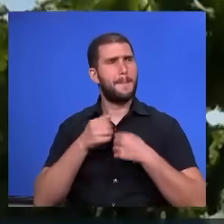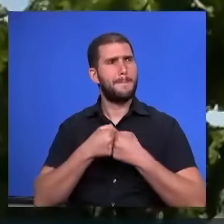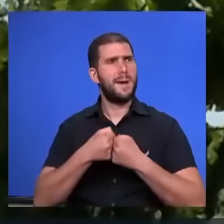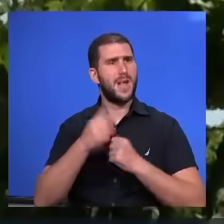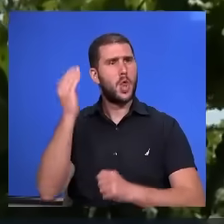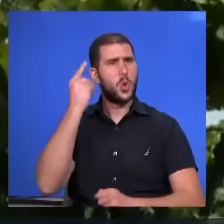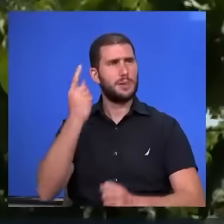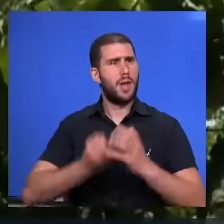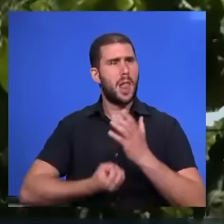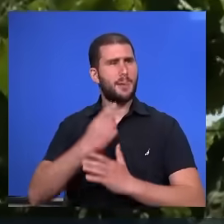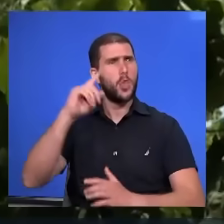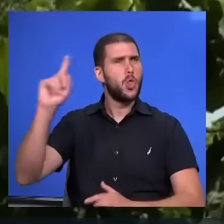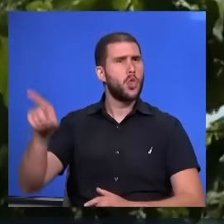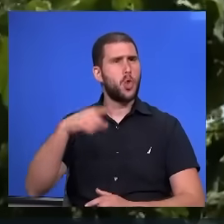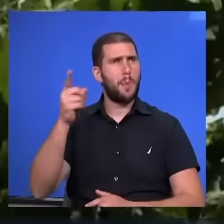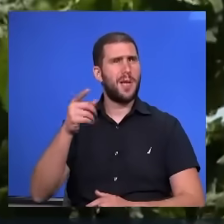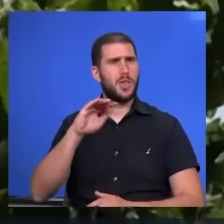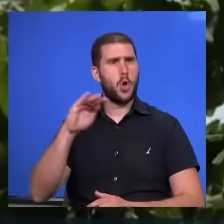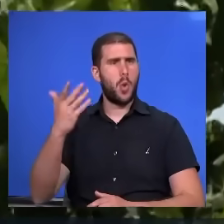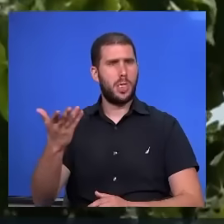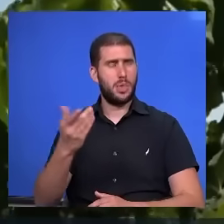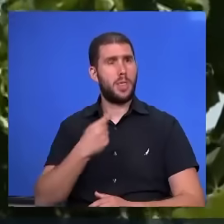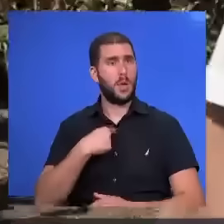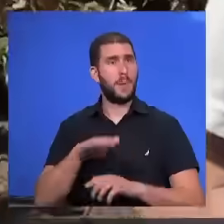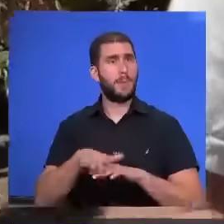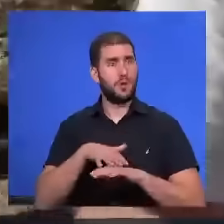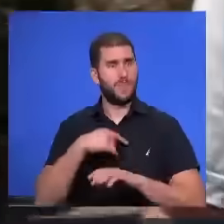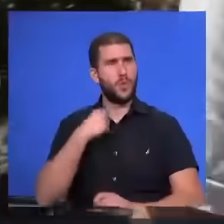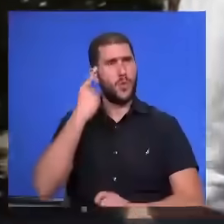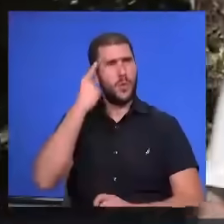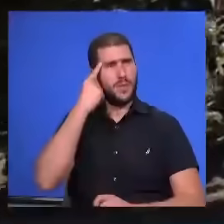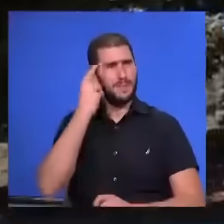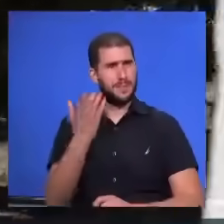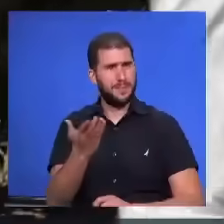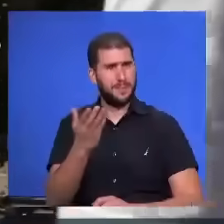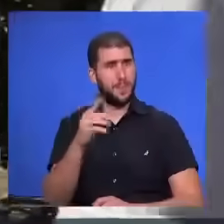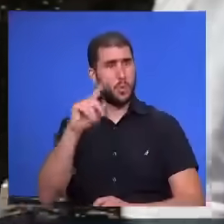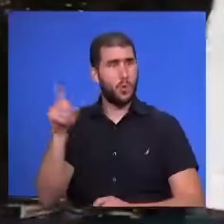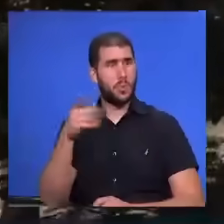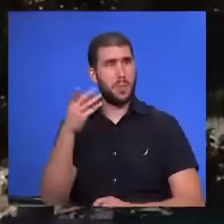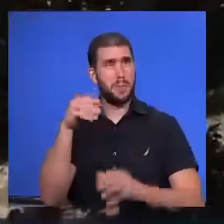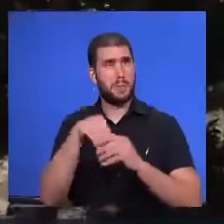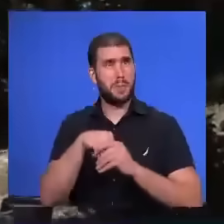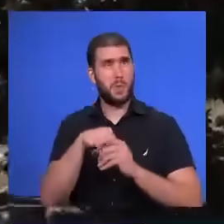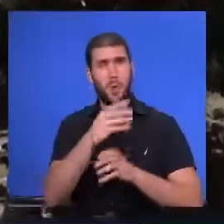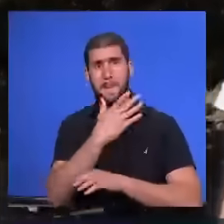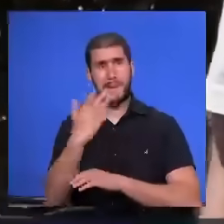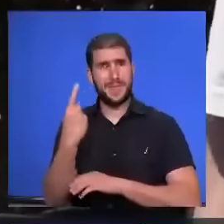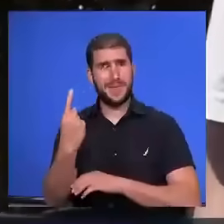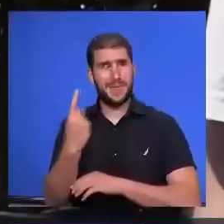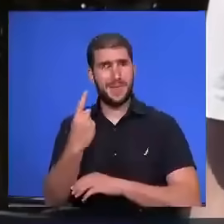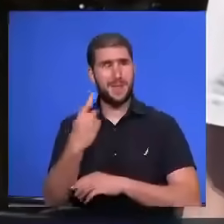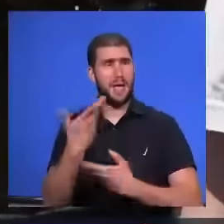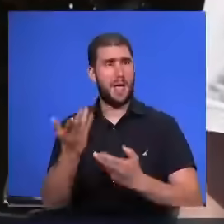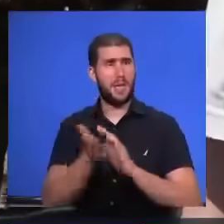הדרוזים בהקמת הטורבינות בגולן. אנחנו מרגישים ואנחנו יודעים, טורבינות רוח בתוך המטעים, לא יהיה לנו מטעים,